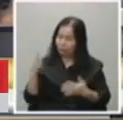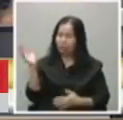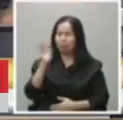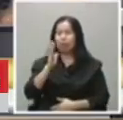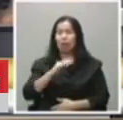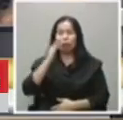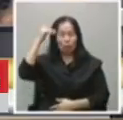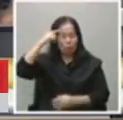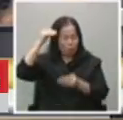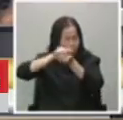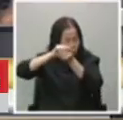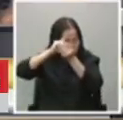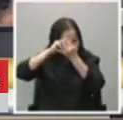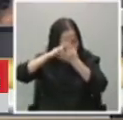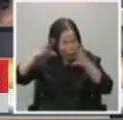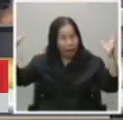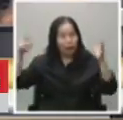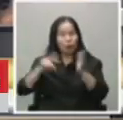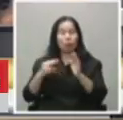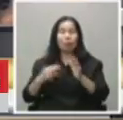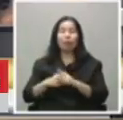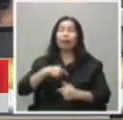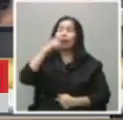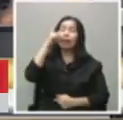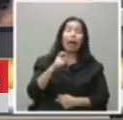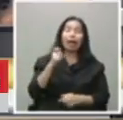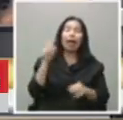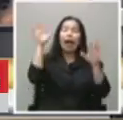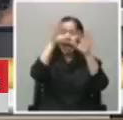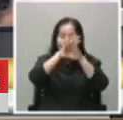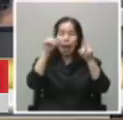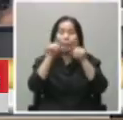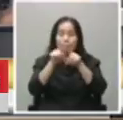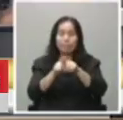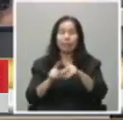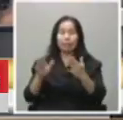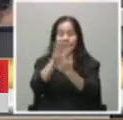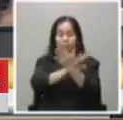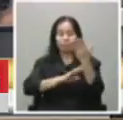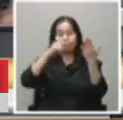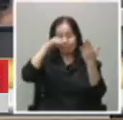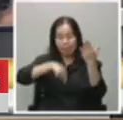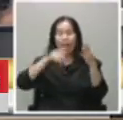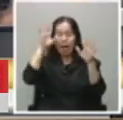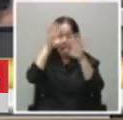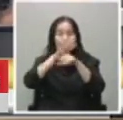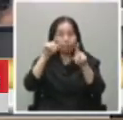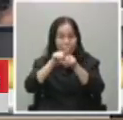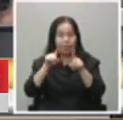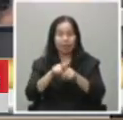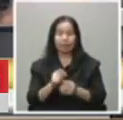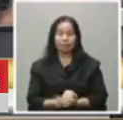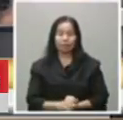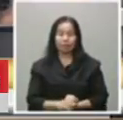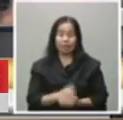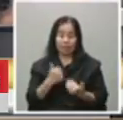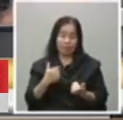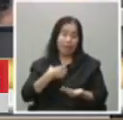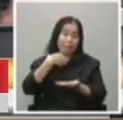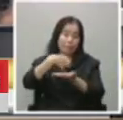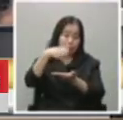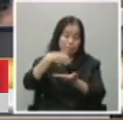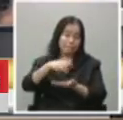แตกเมื่อไหร่คนไข้ก็ตายเมื่อนั้นก็เปรียบเสมือนประเทศท่านประธานที่เคารพครับและผมอยากจะบอกท่านประธานต่อไปนี้ครับว่